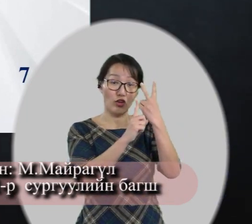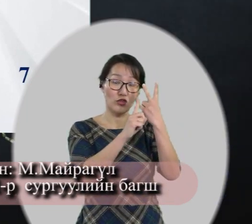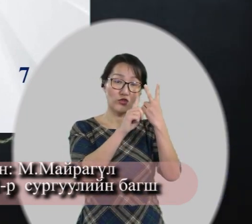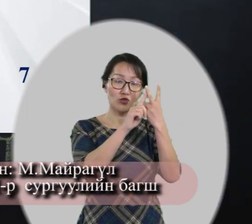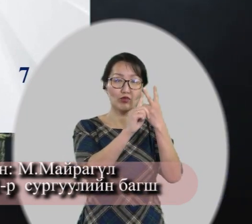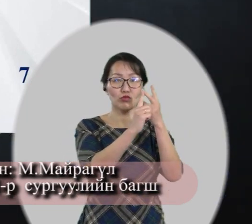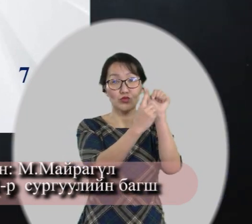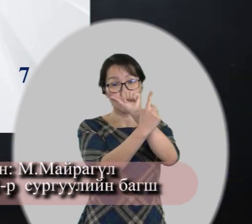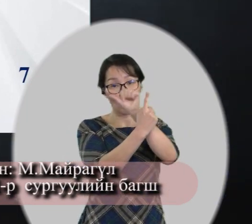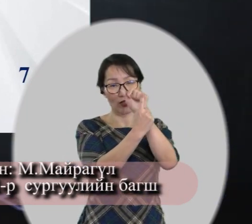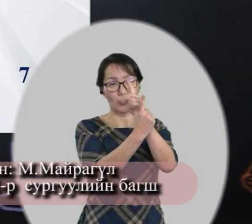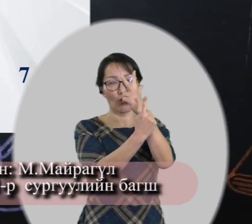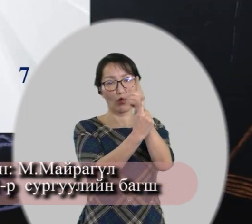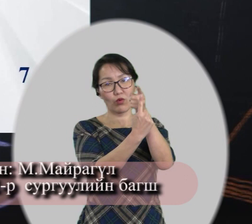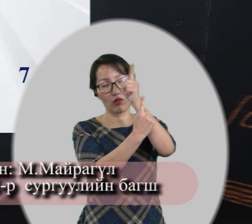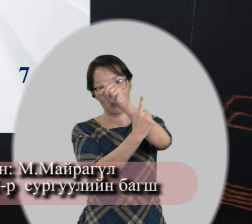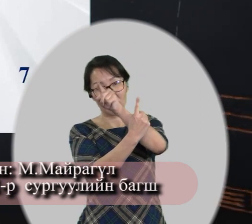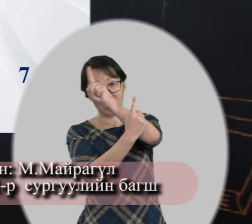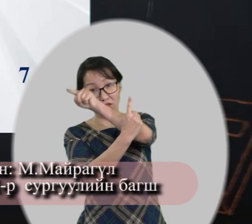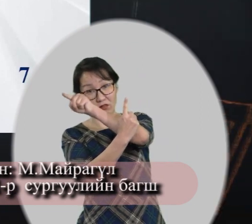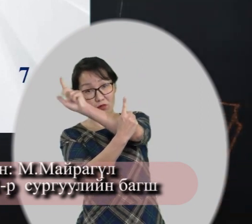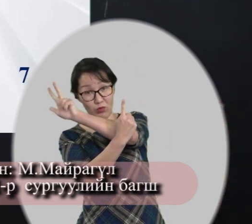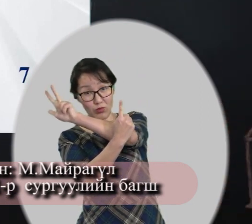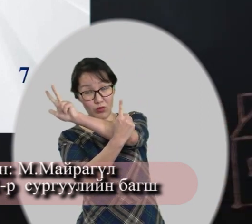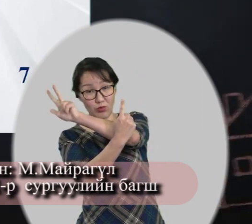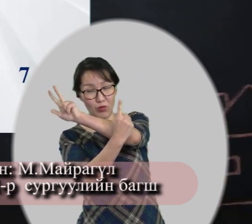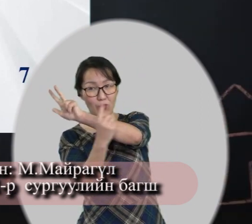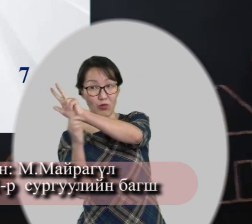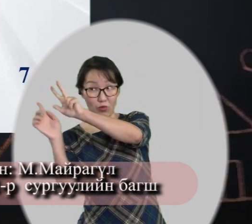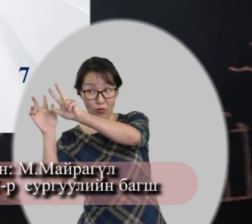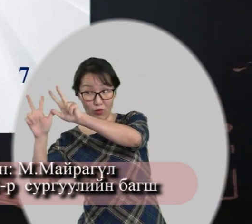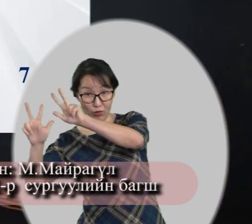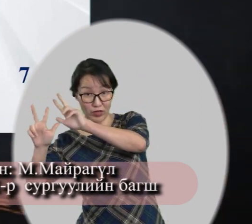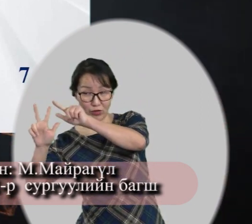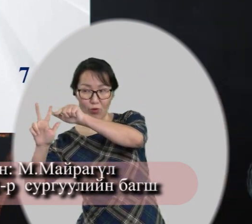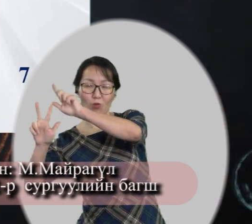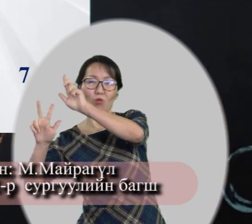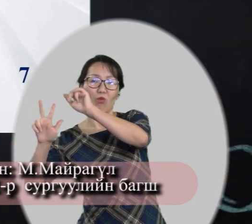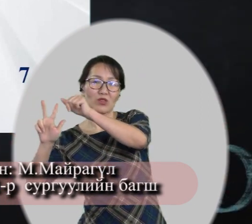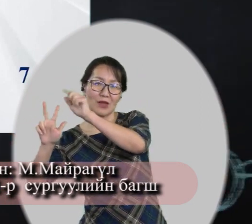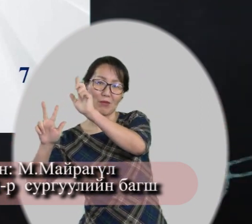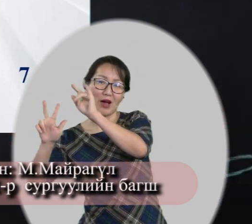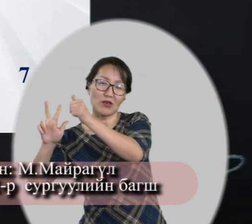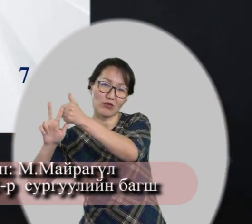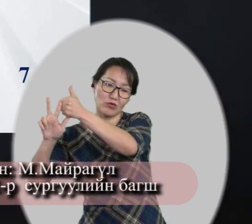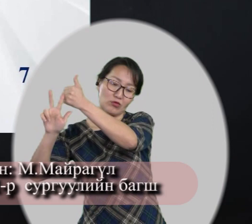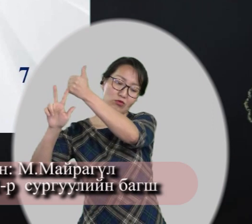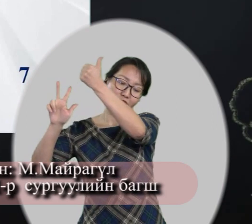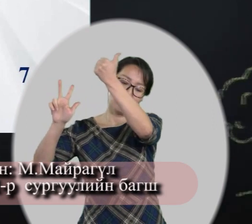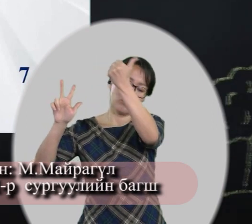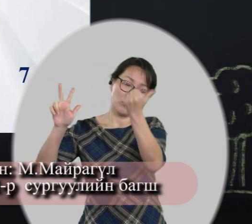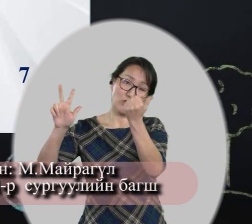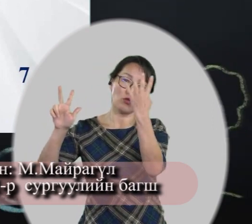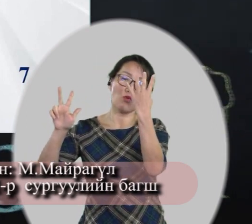қарай 3 бірлік. Қайтып, оңға қарай 4 бірлік жүрген болса, неше санына